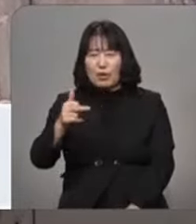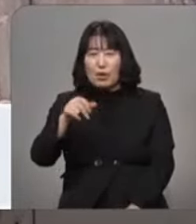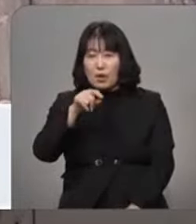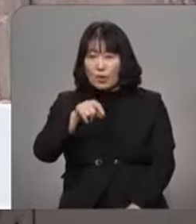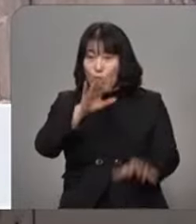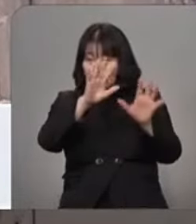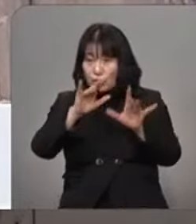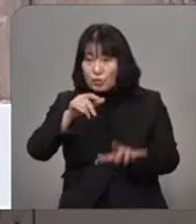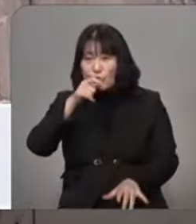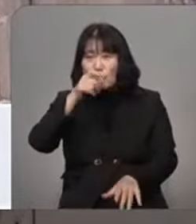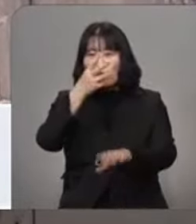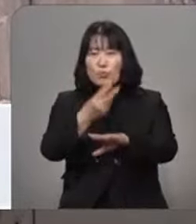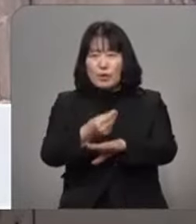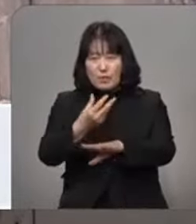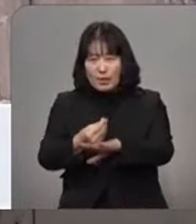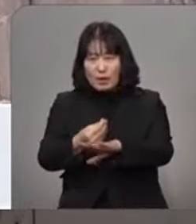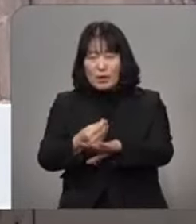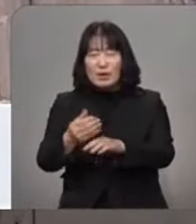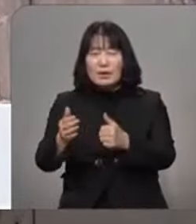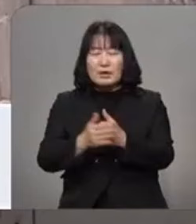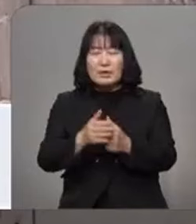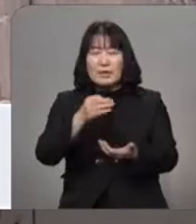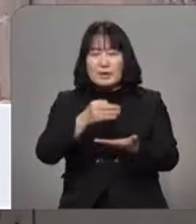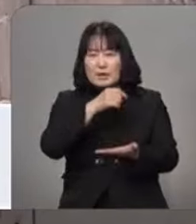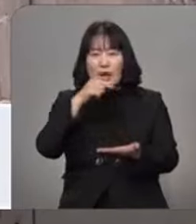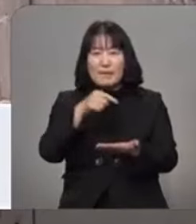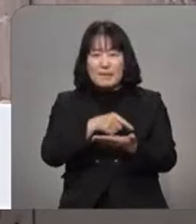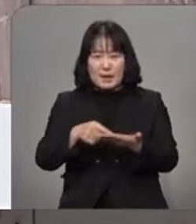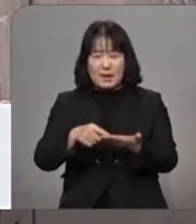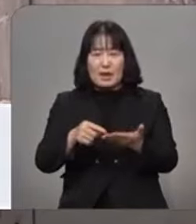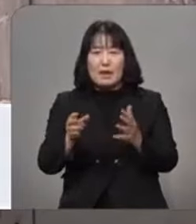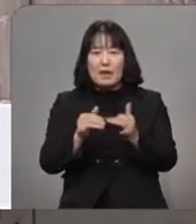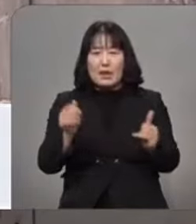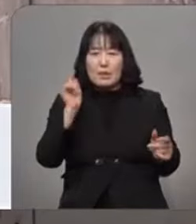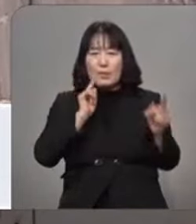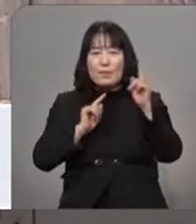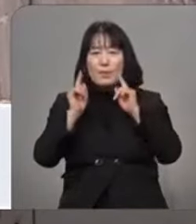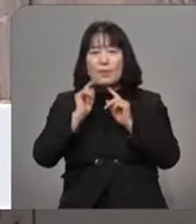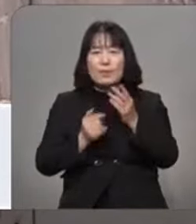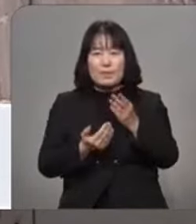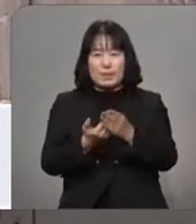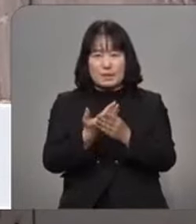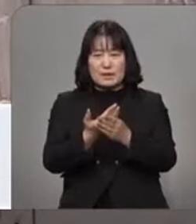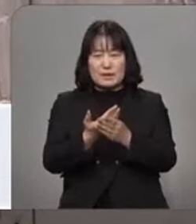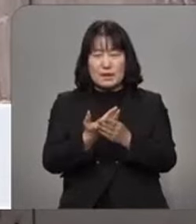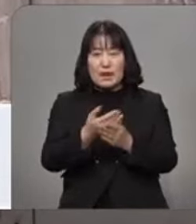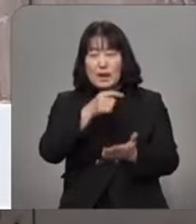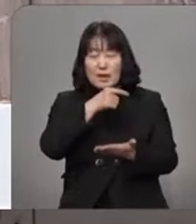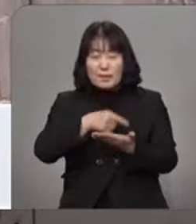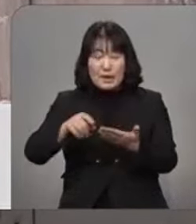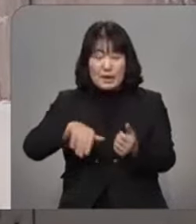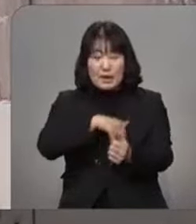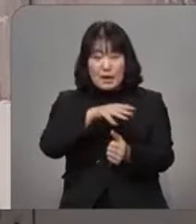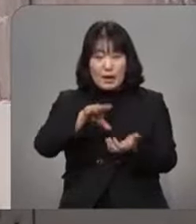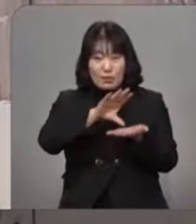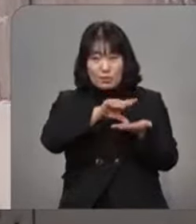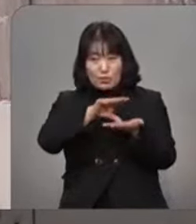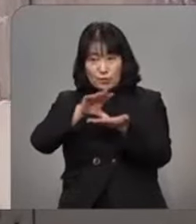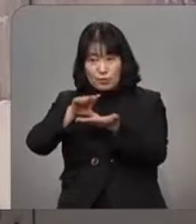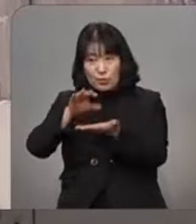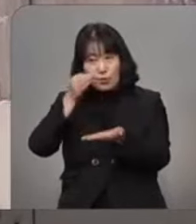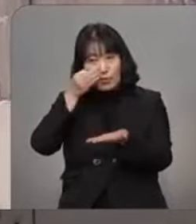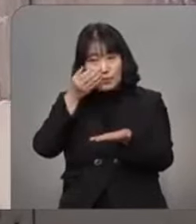머금은 습설이 쌓이다 보니 재산 피해는 물론이고 인명 피해까지 발생했습니다. 피해 상황을 김문영 기자가